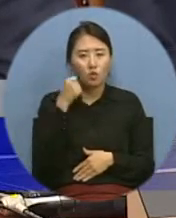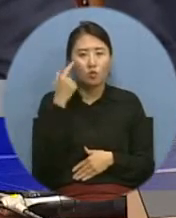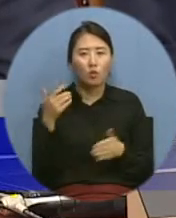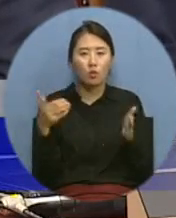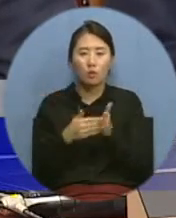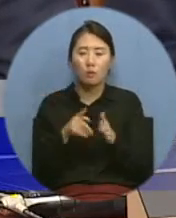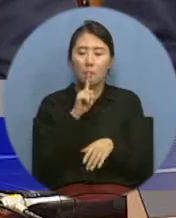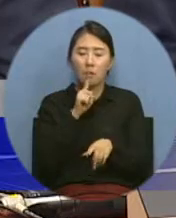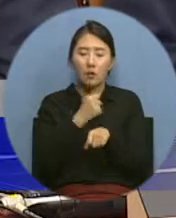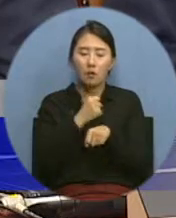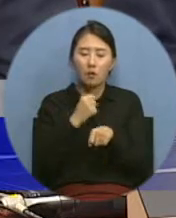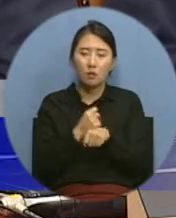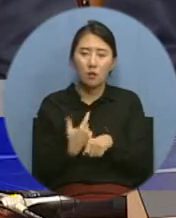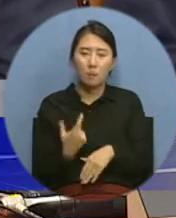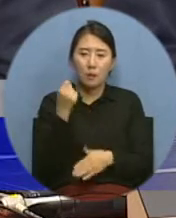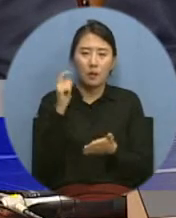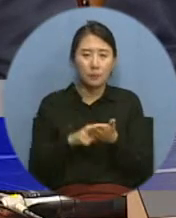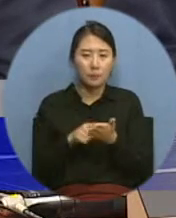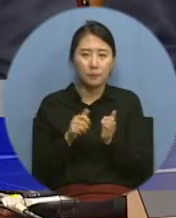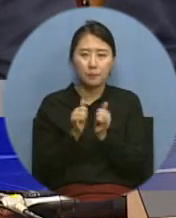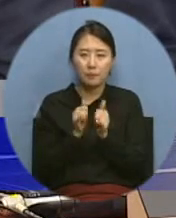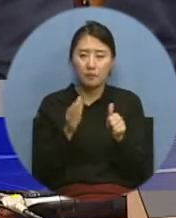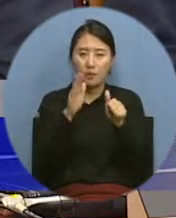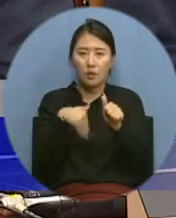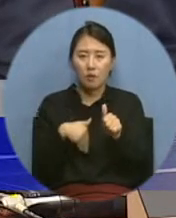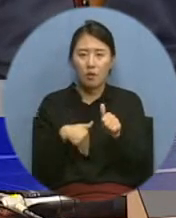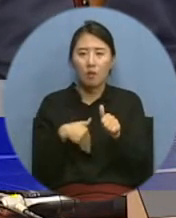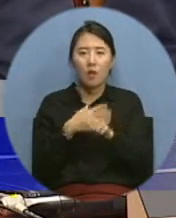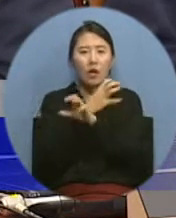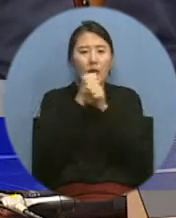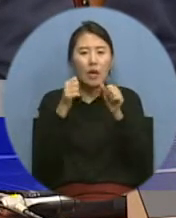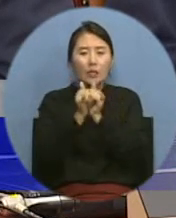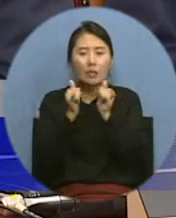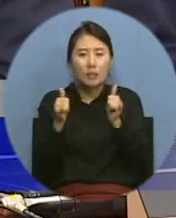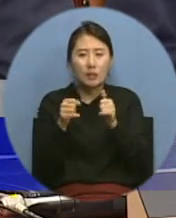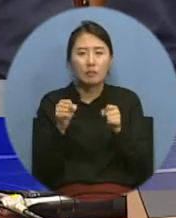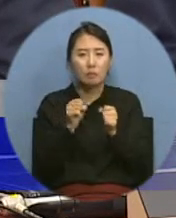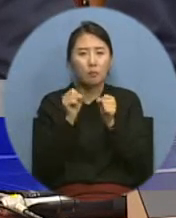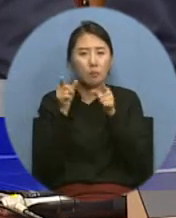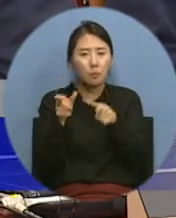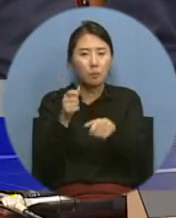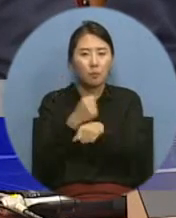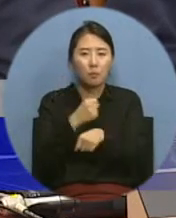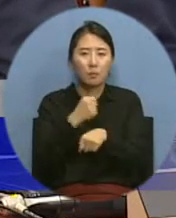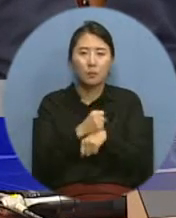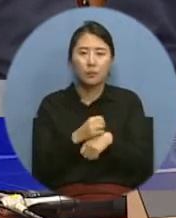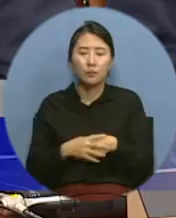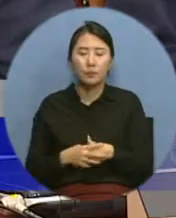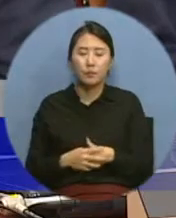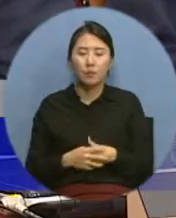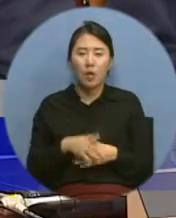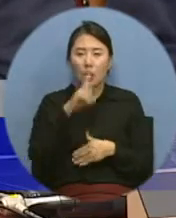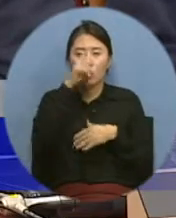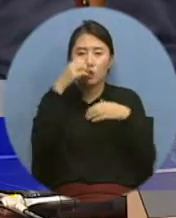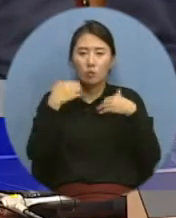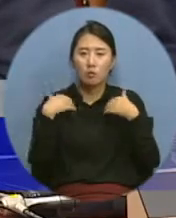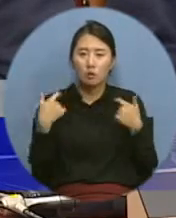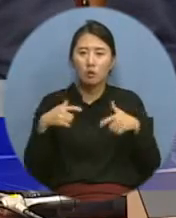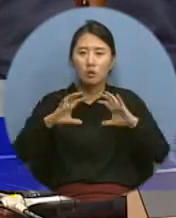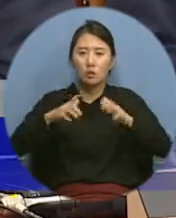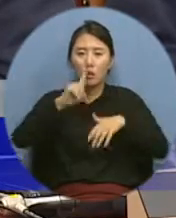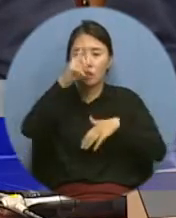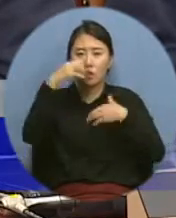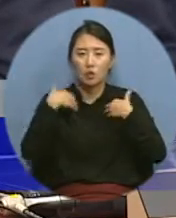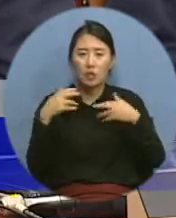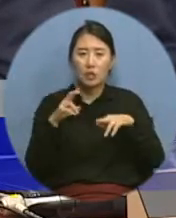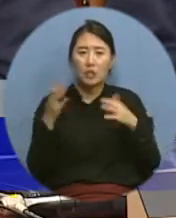맡을 애니까 긴급 인력을 투입 할라고 또 빙 규 비정기 올 연말이 집어 넣는 거예요 자 정부간 들 국가 정책으로